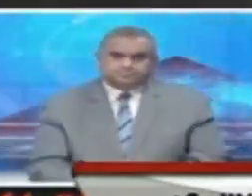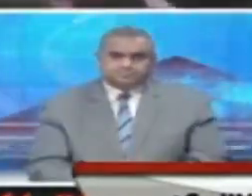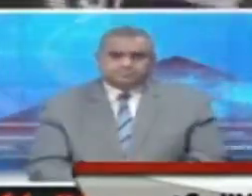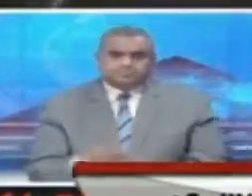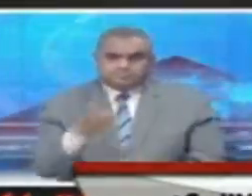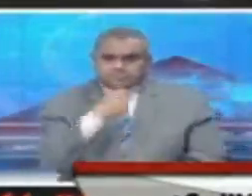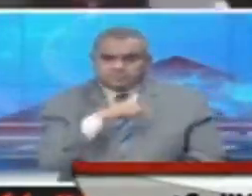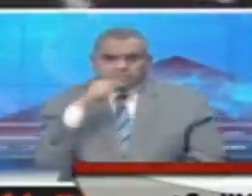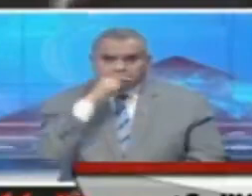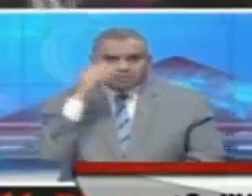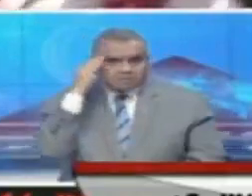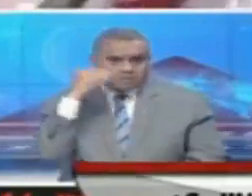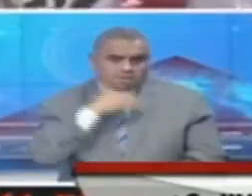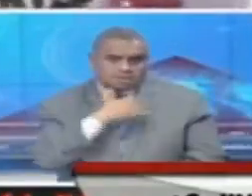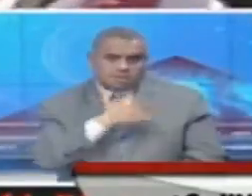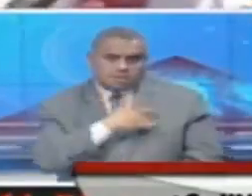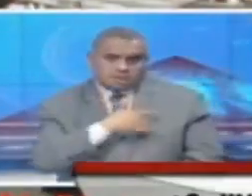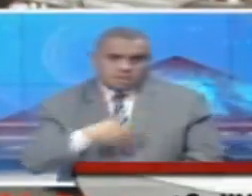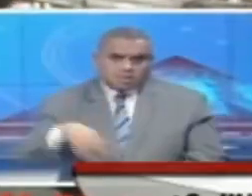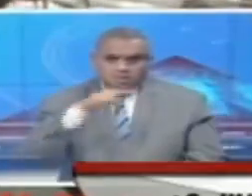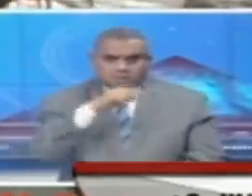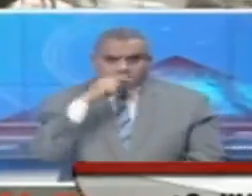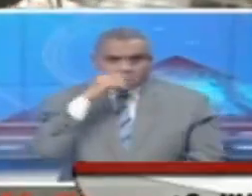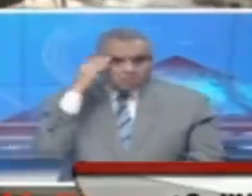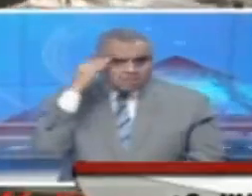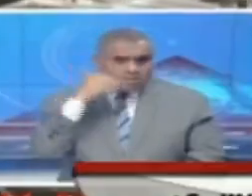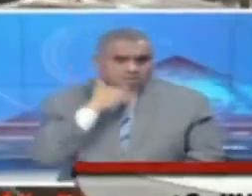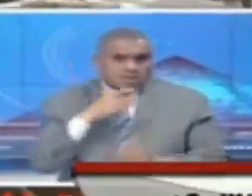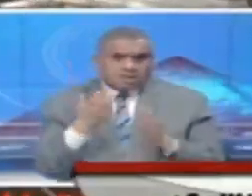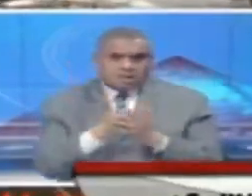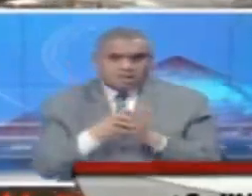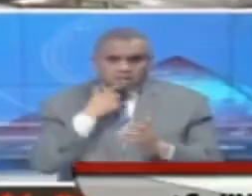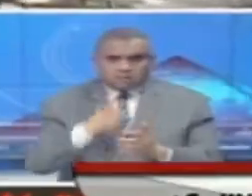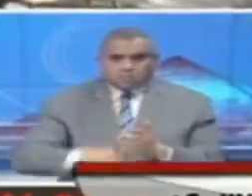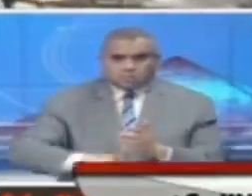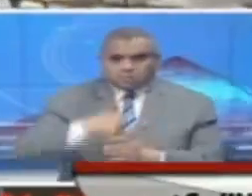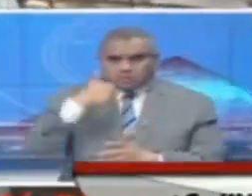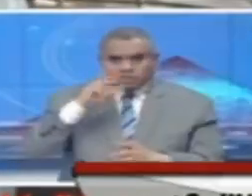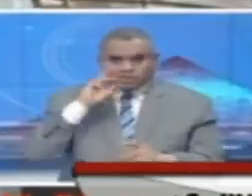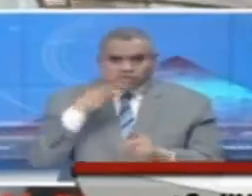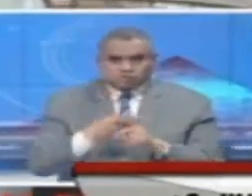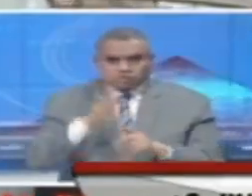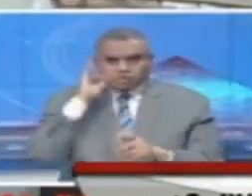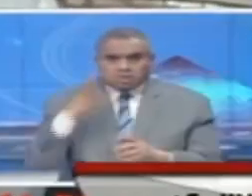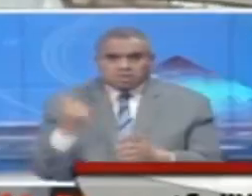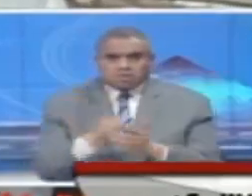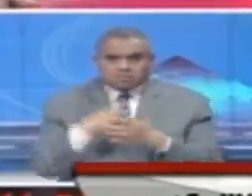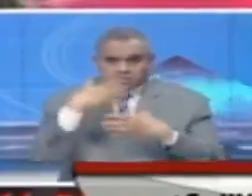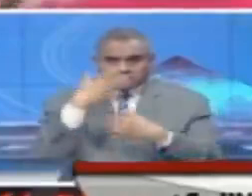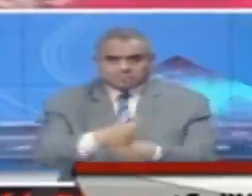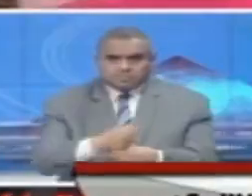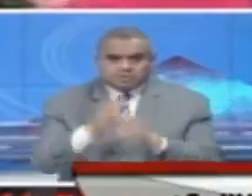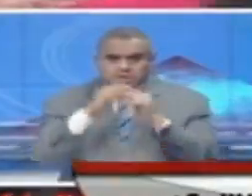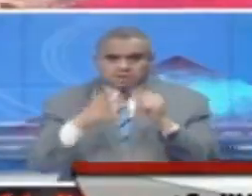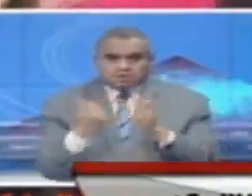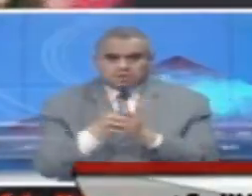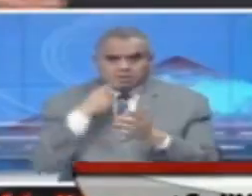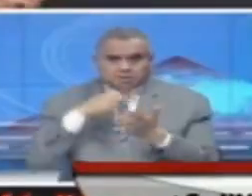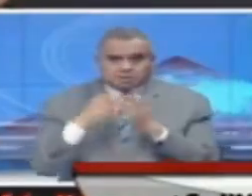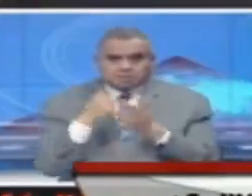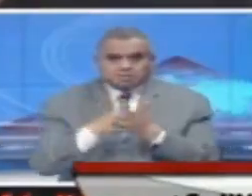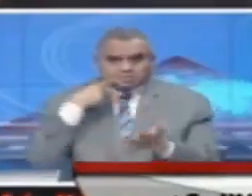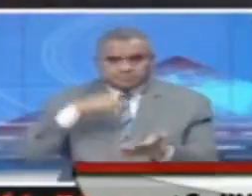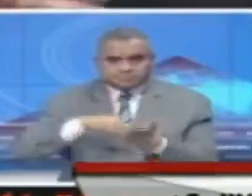بقلب الأمومة استشعرت المرأة المصرية أن اللحظة والمشهد يحملان لمصر منقذا قادرا